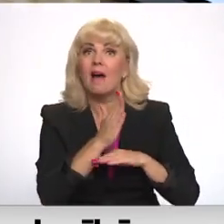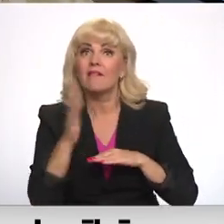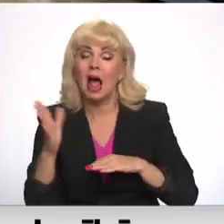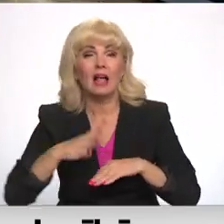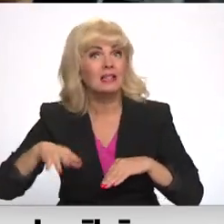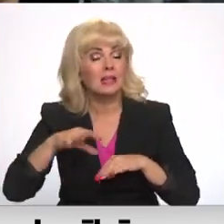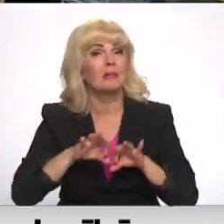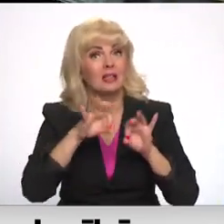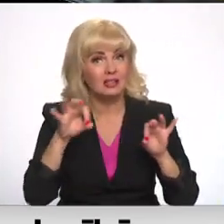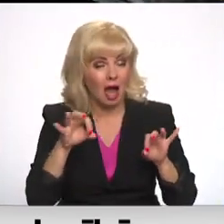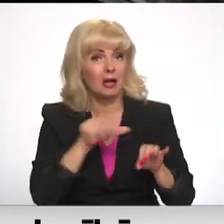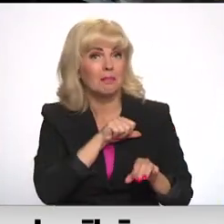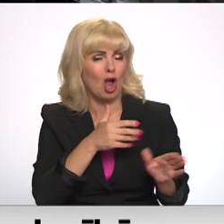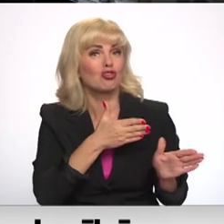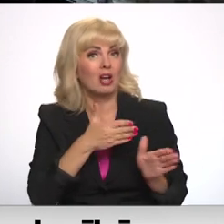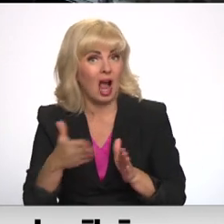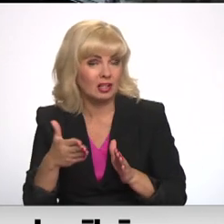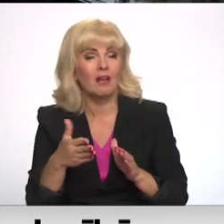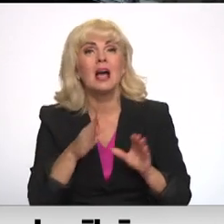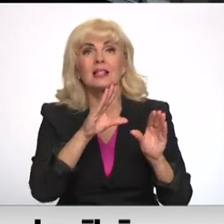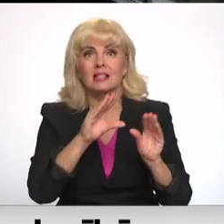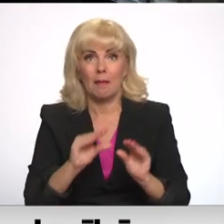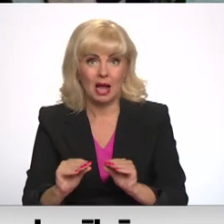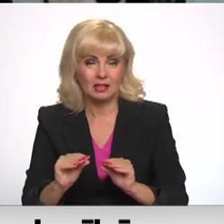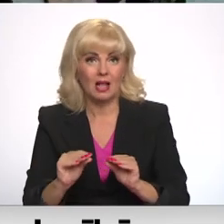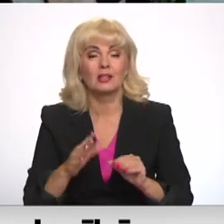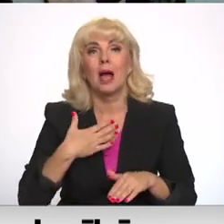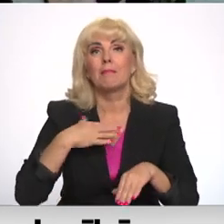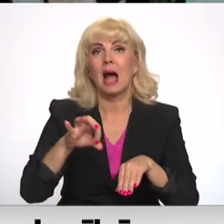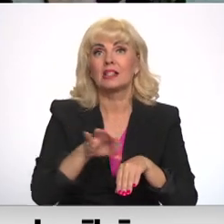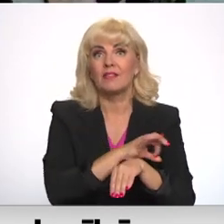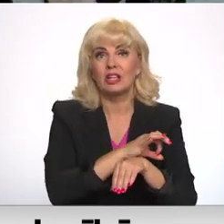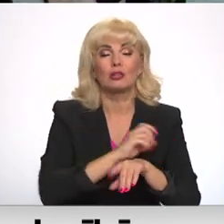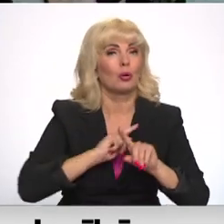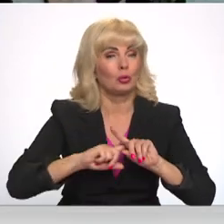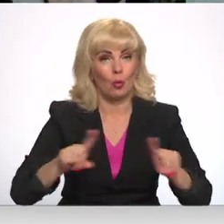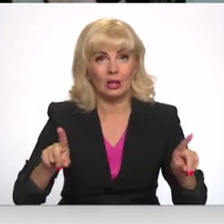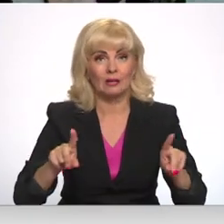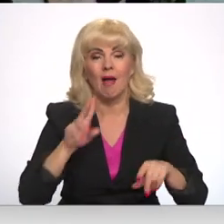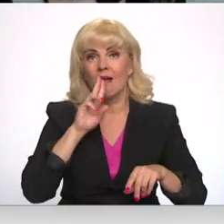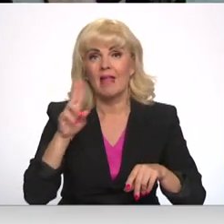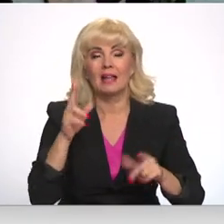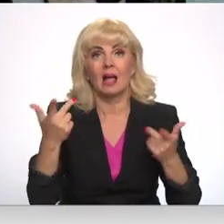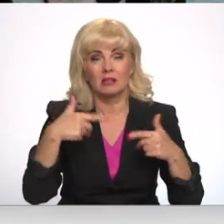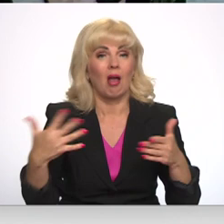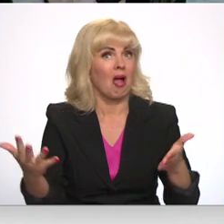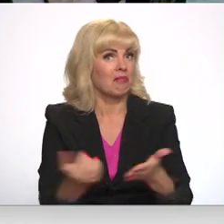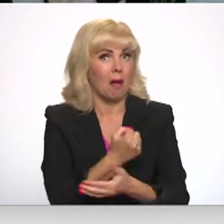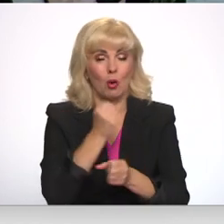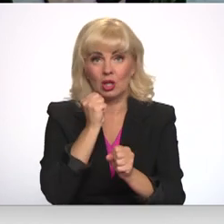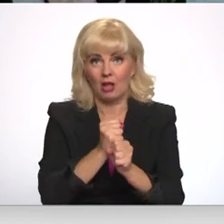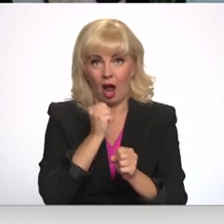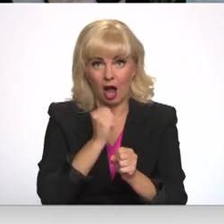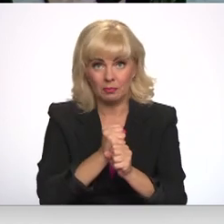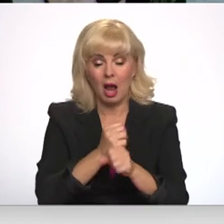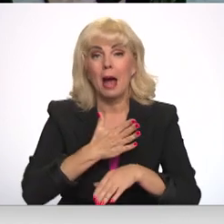ģimene sāka nostāties uz kājām, samazinājās. Mans vīrs uz sitienu, var teikt, nu, nedēļas laikā dabūja darbu, nu,